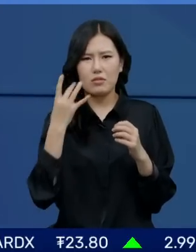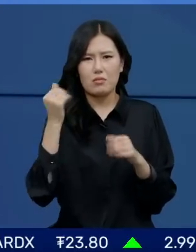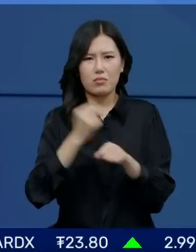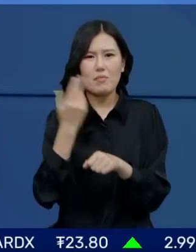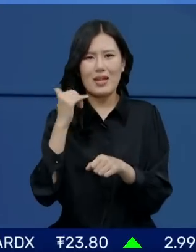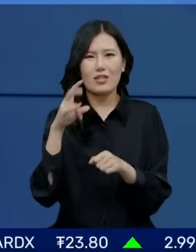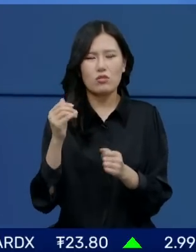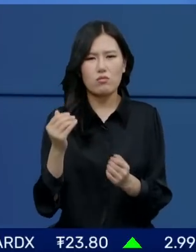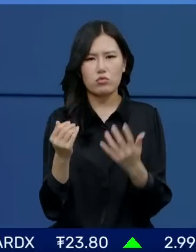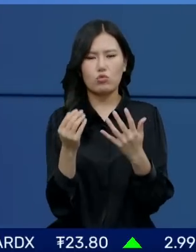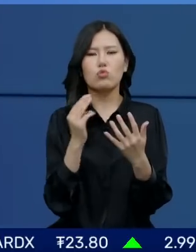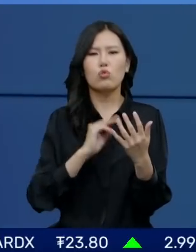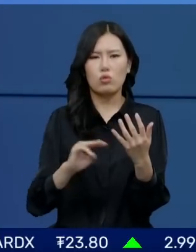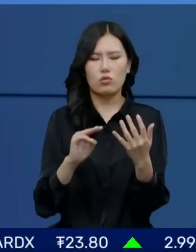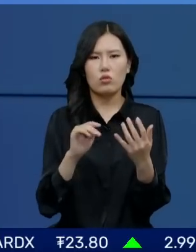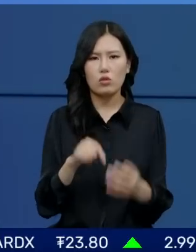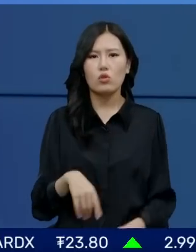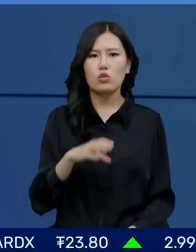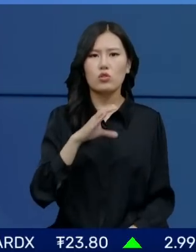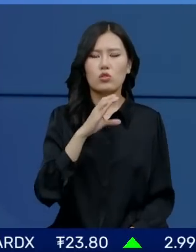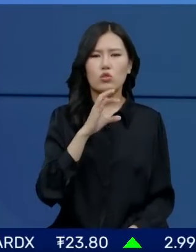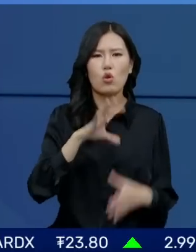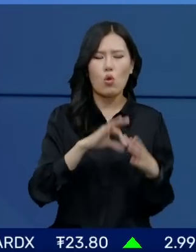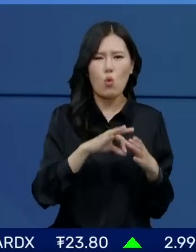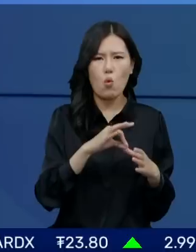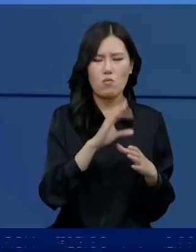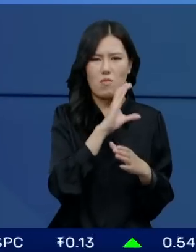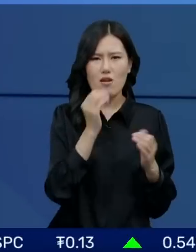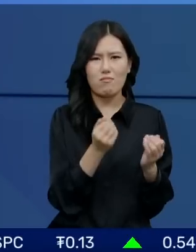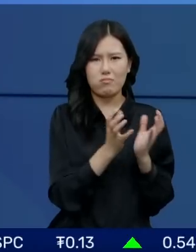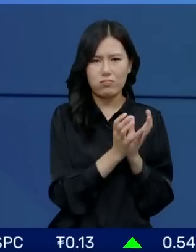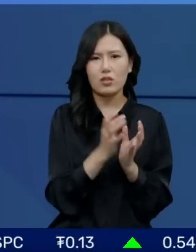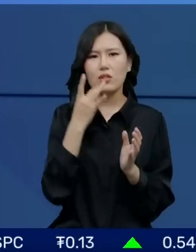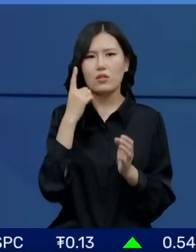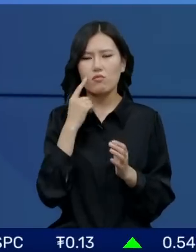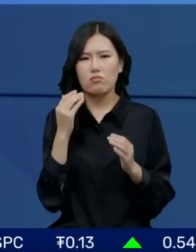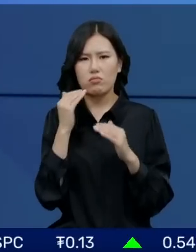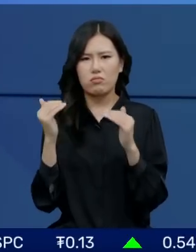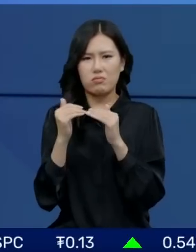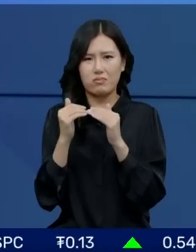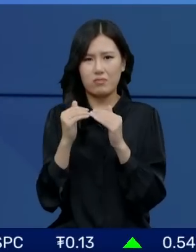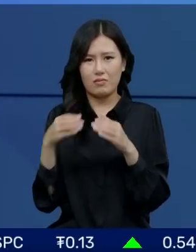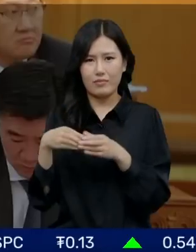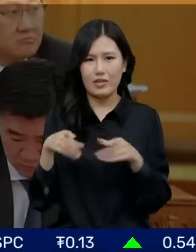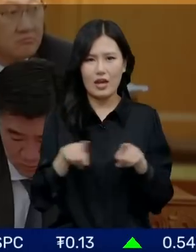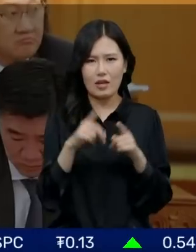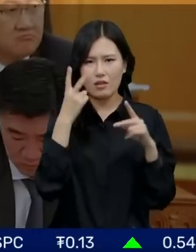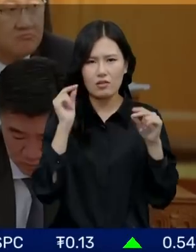хангахад сонгуулийн ерөнхий хороо болон гендерийн үндэсний хороо хяналт тавьж ажиллах юм байна.